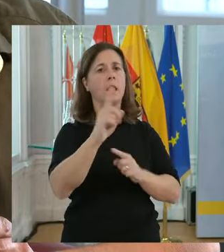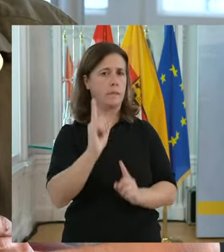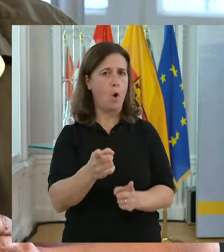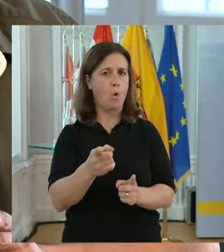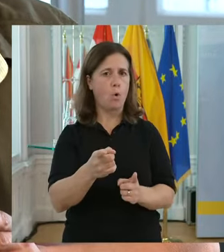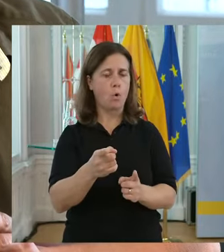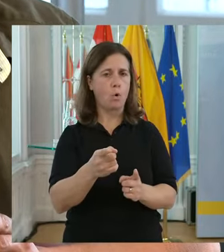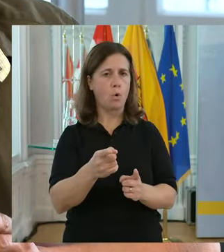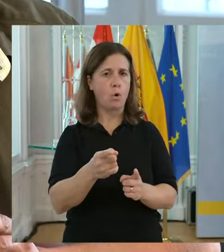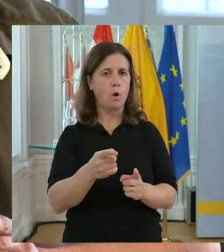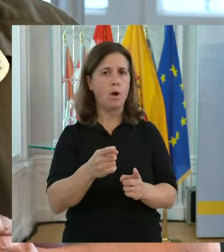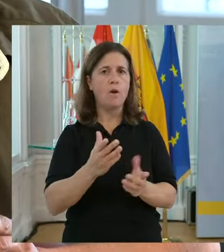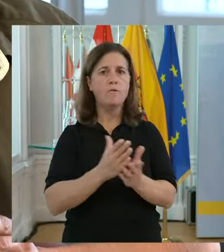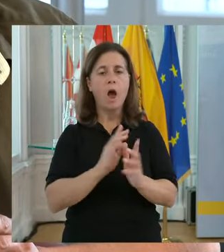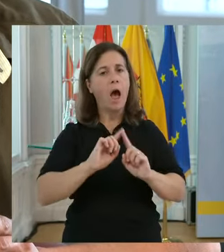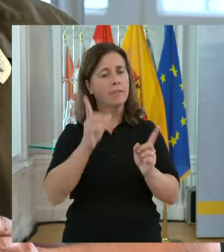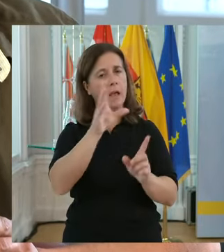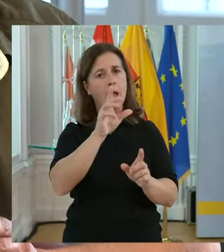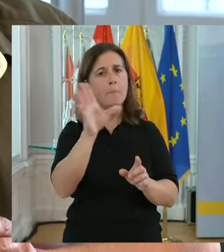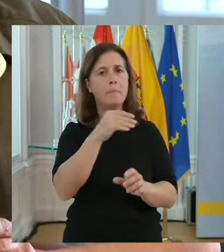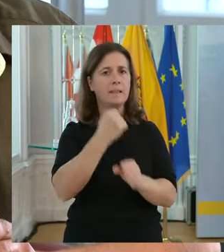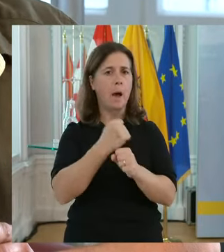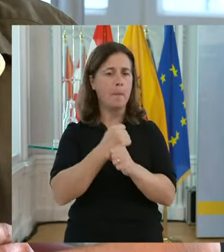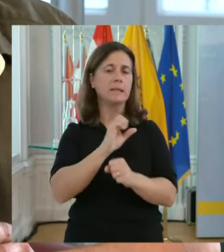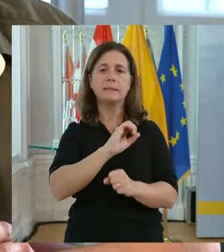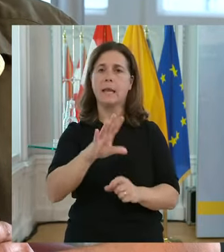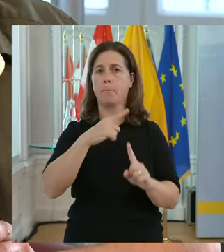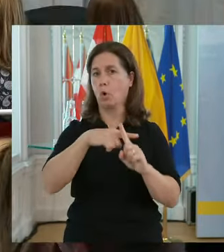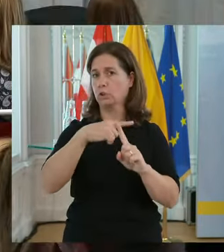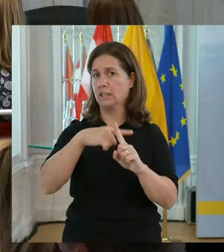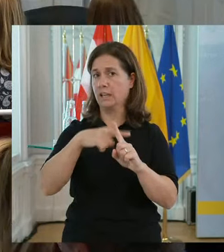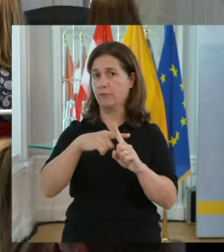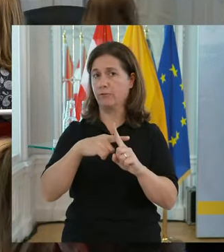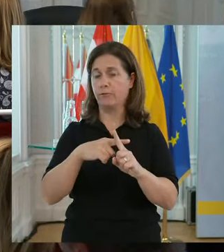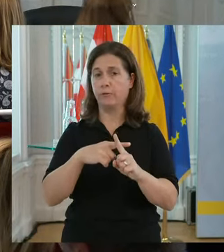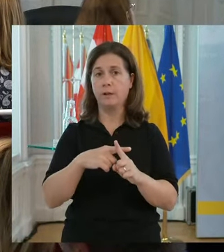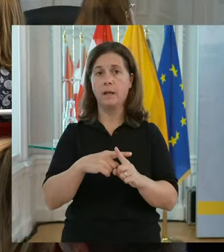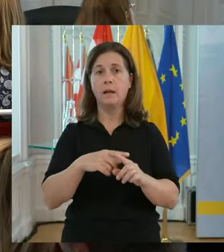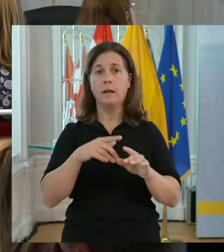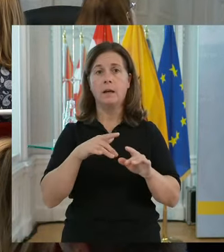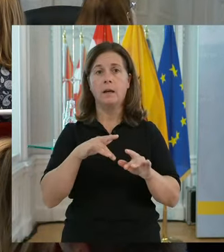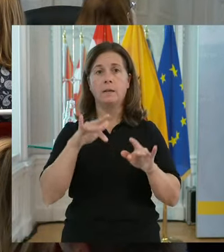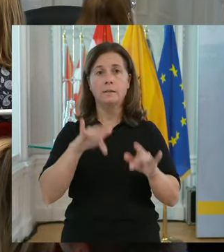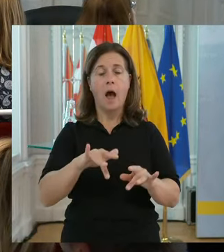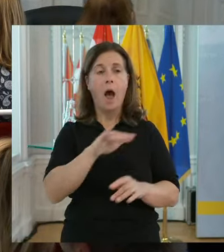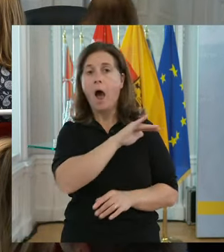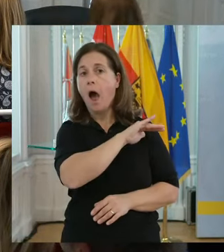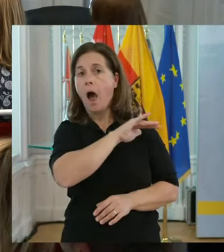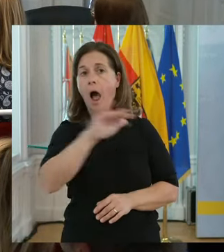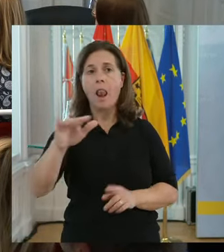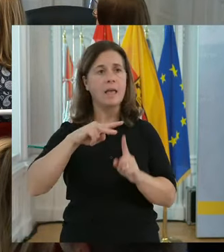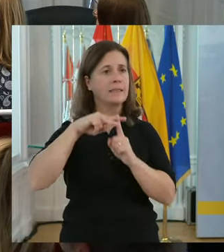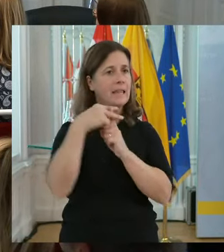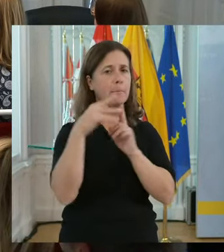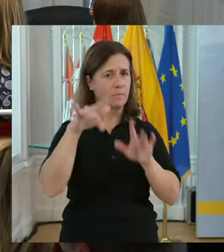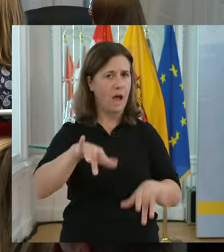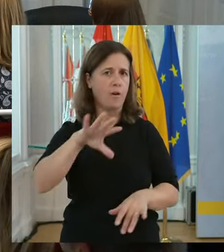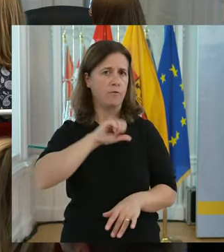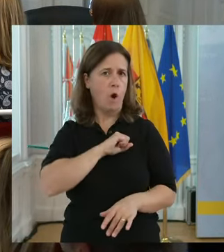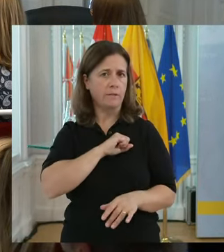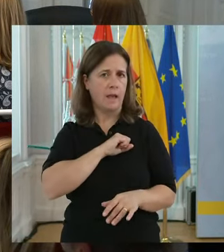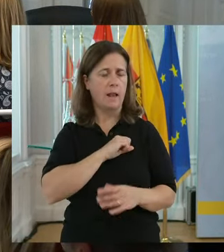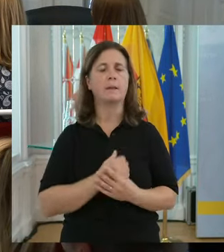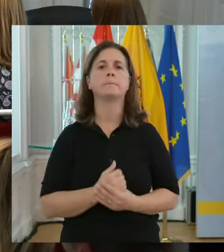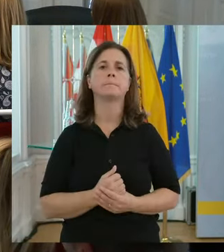die anderen Mitarbeiter sehr positiv. Also das profitiert das gesamte Team, der gesamte Betrieb